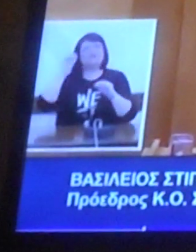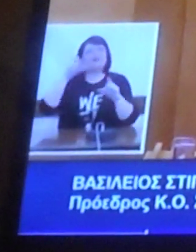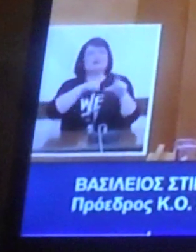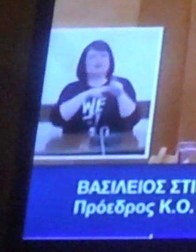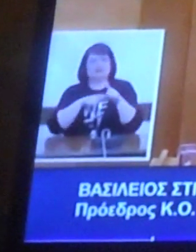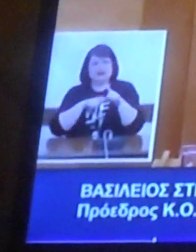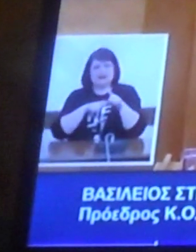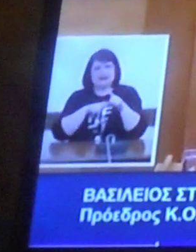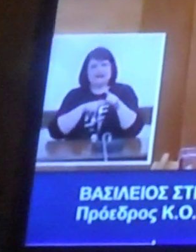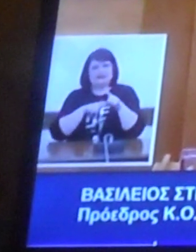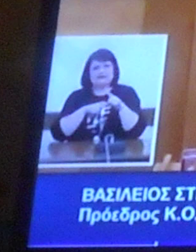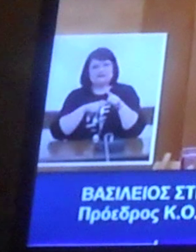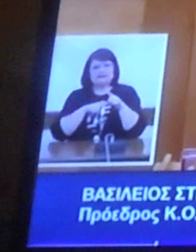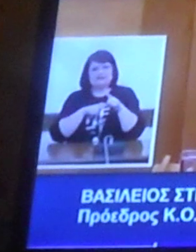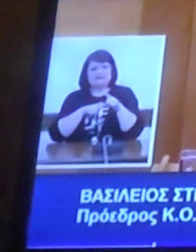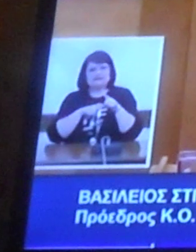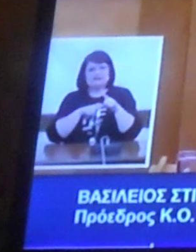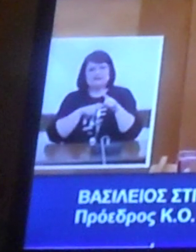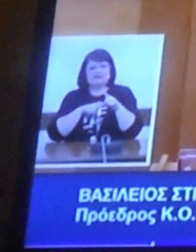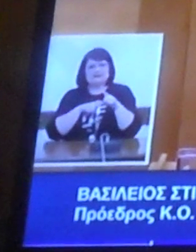σχετικώς με τις ληξιπρόθεσμες οφειλές τους.